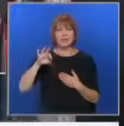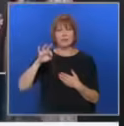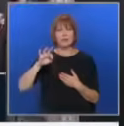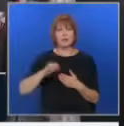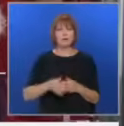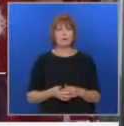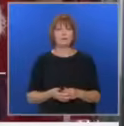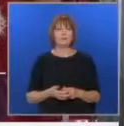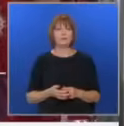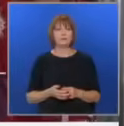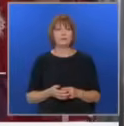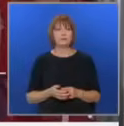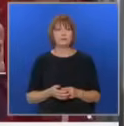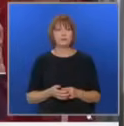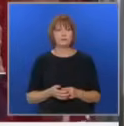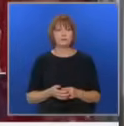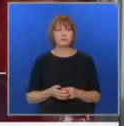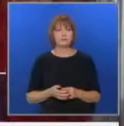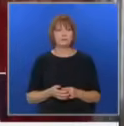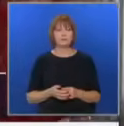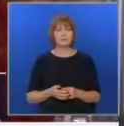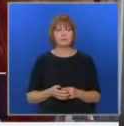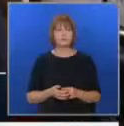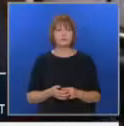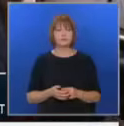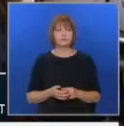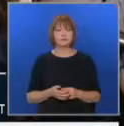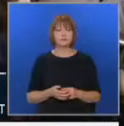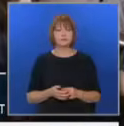Тръмп! Доналд Джей Тръмп!